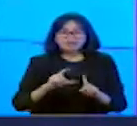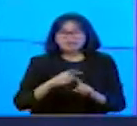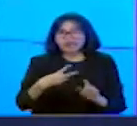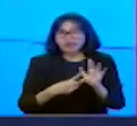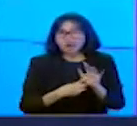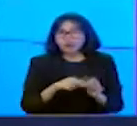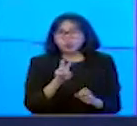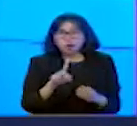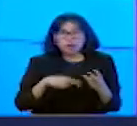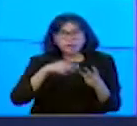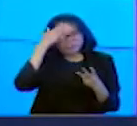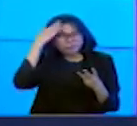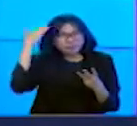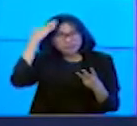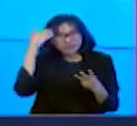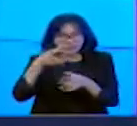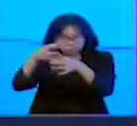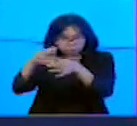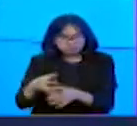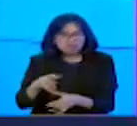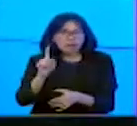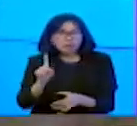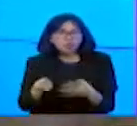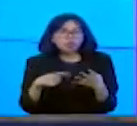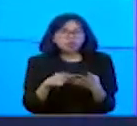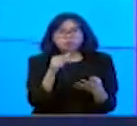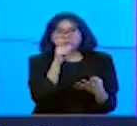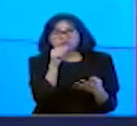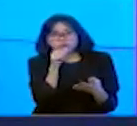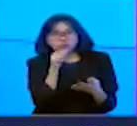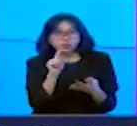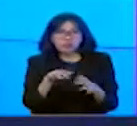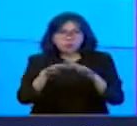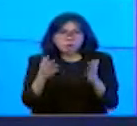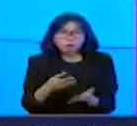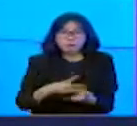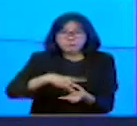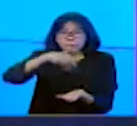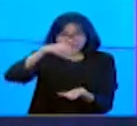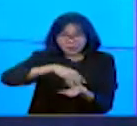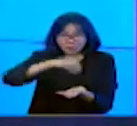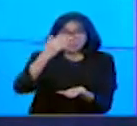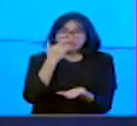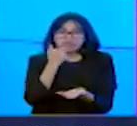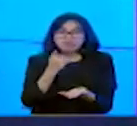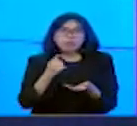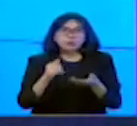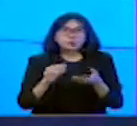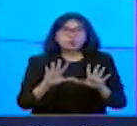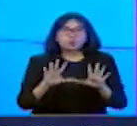dus. Sama yang satu setan ada 2. Kalau beras? Berasnya 10 liter. Kurangnya